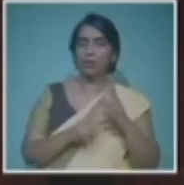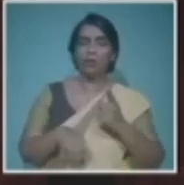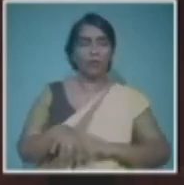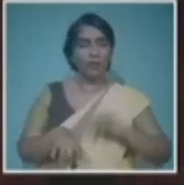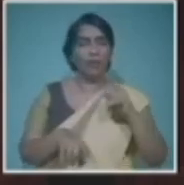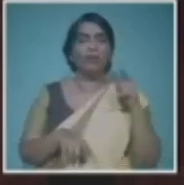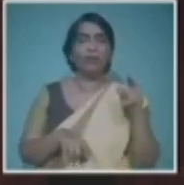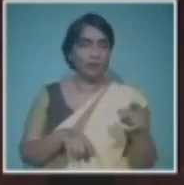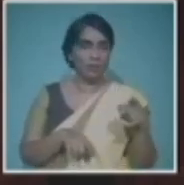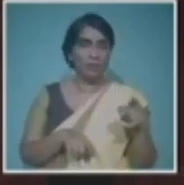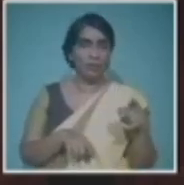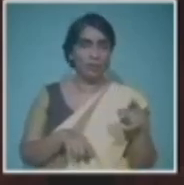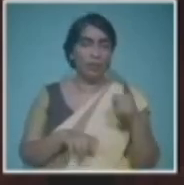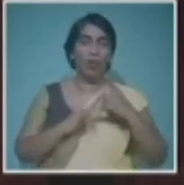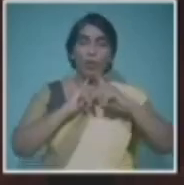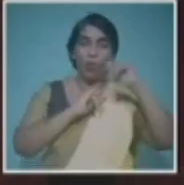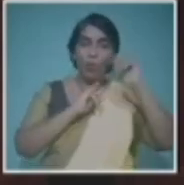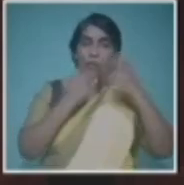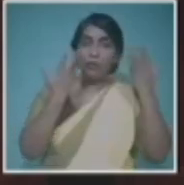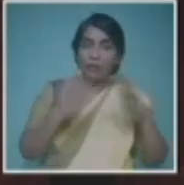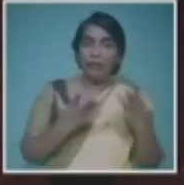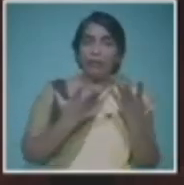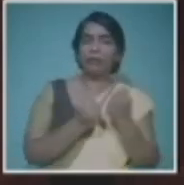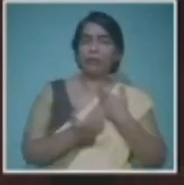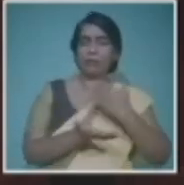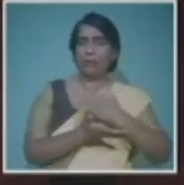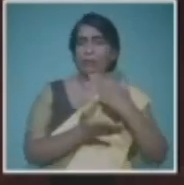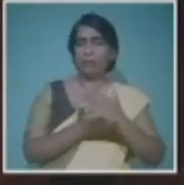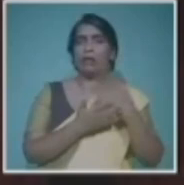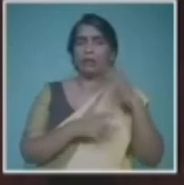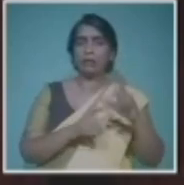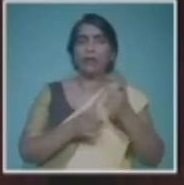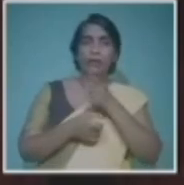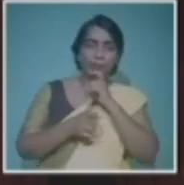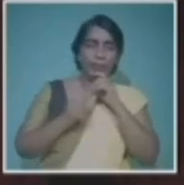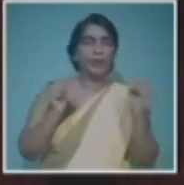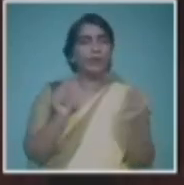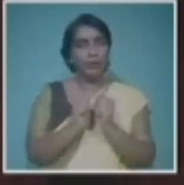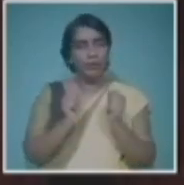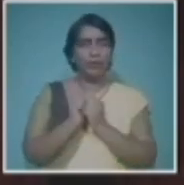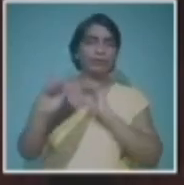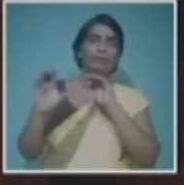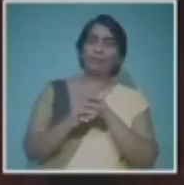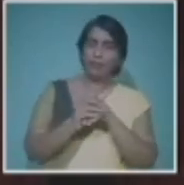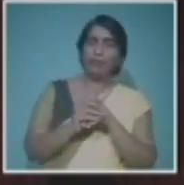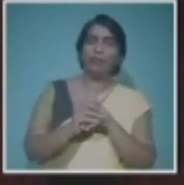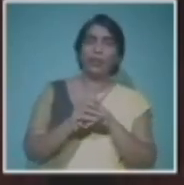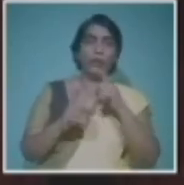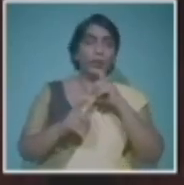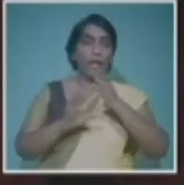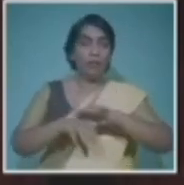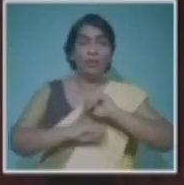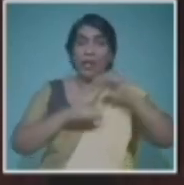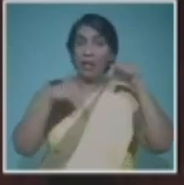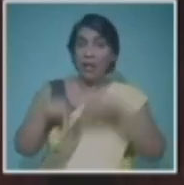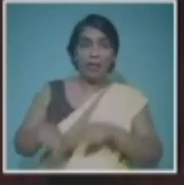අවාසනාවට උන්වහන්සේට ඒ උපාධි පාඨමාලා ආරෝමයේ වල බාධාවක් නැතු වුණා සමහර විට අධිකරණ කටයුතු වලට මැදිහත් වෙන සිද්ධ වුණා ඒ ශිෂ්‍ය අරගල වල අද තියෙන